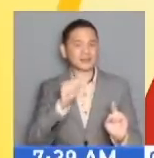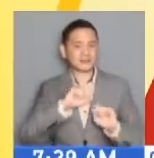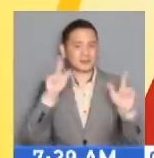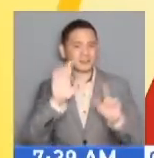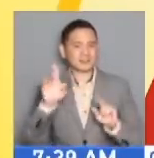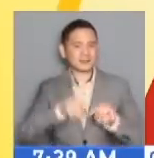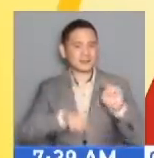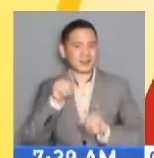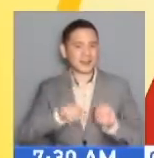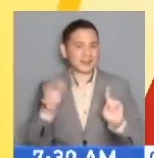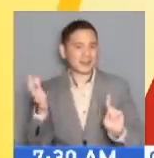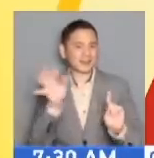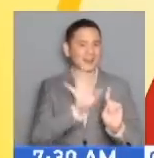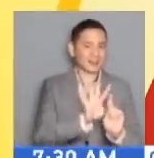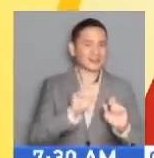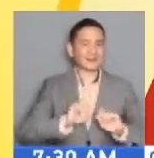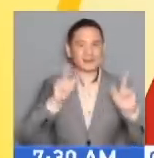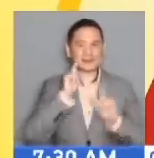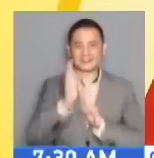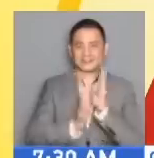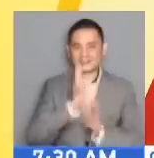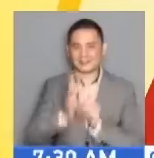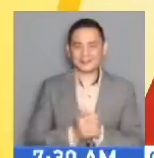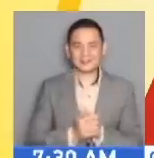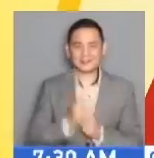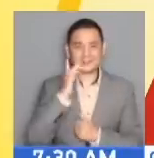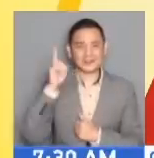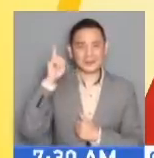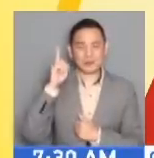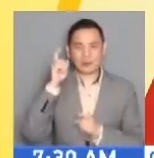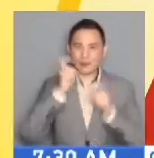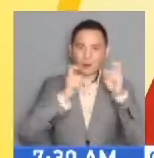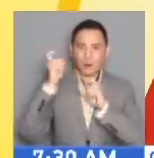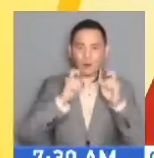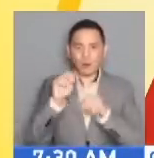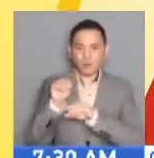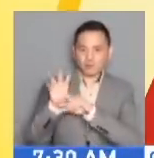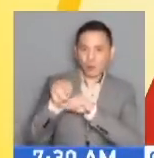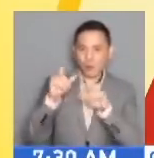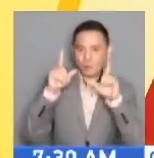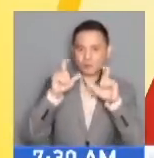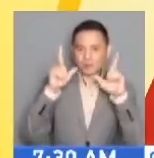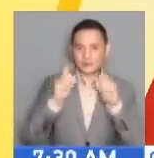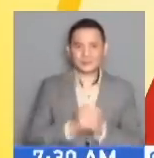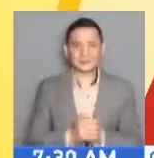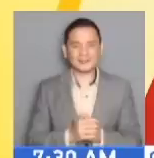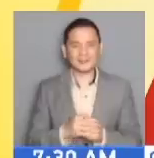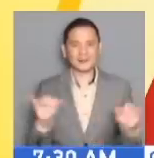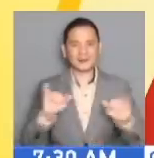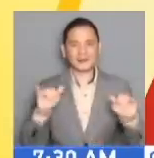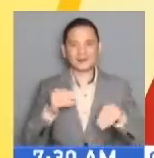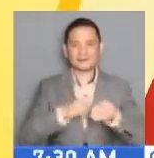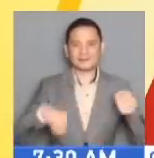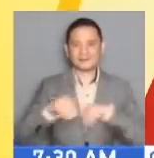Magalona at Kakay Bautista. Priceless ang reaction ni Glyza na nag-picture sa kanyang standee. May pa-change outfit pa siya na red